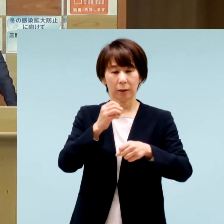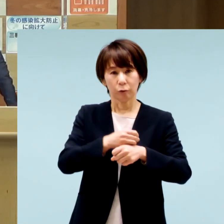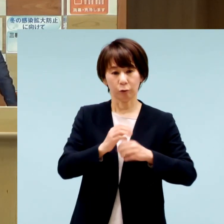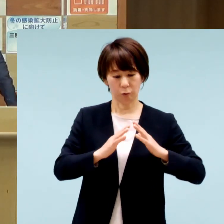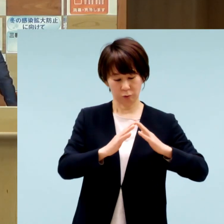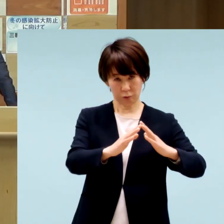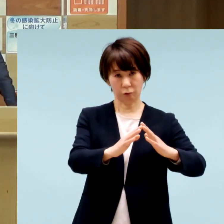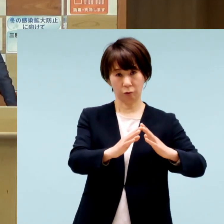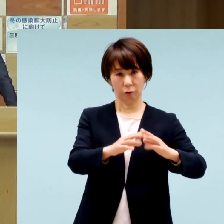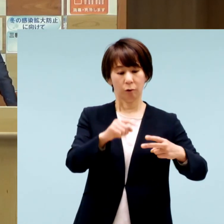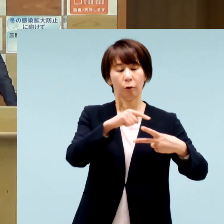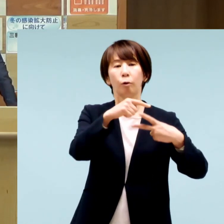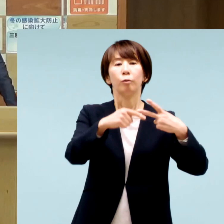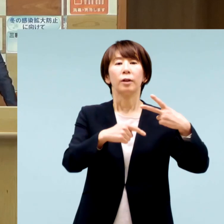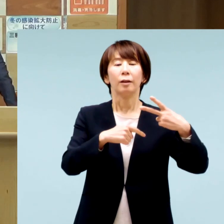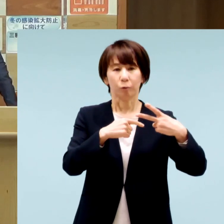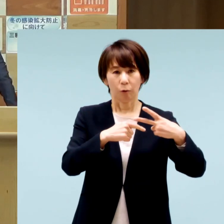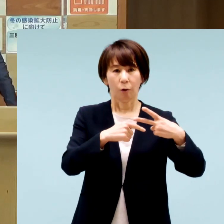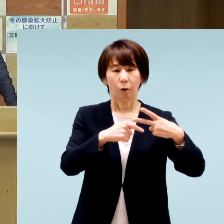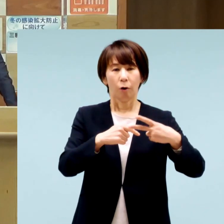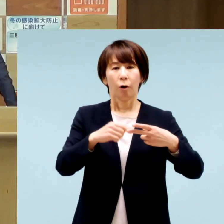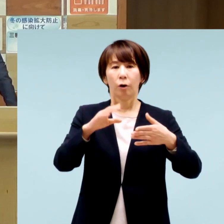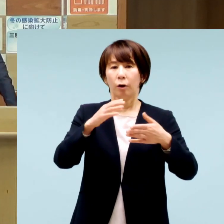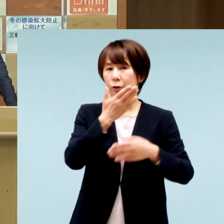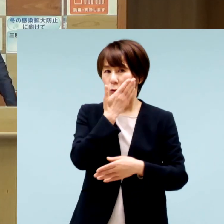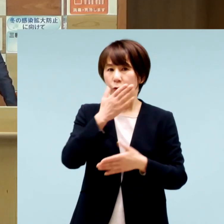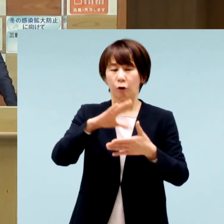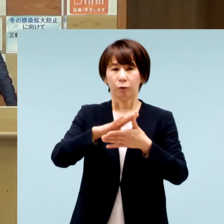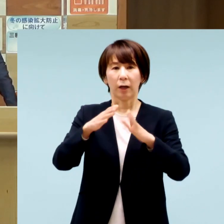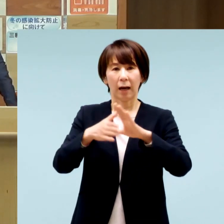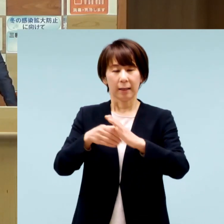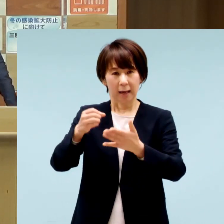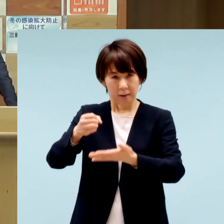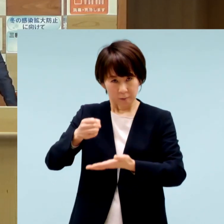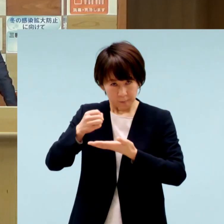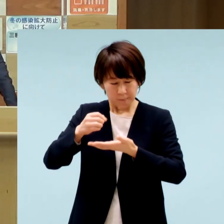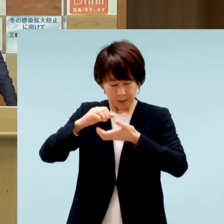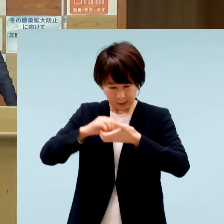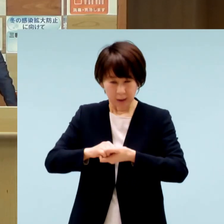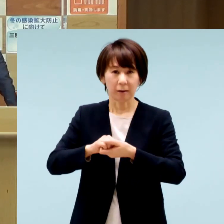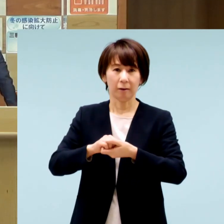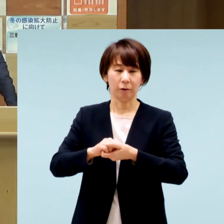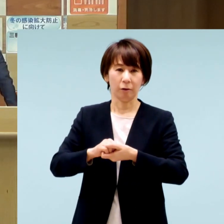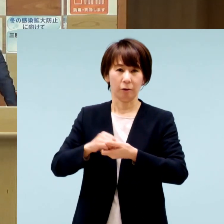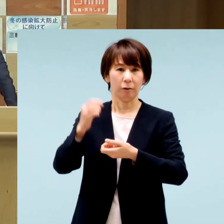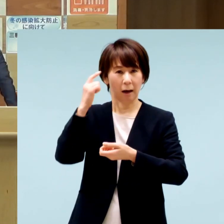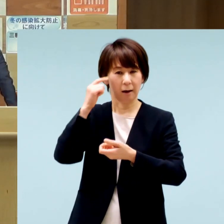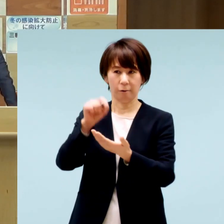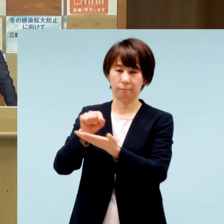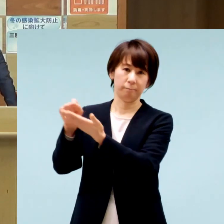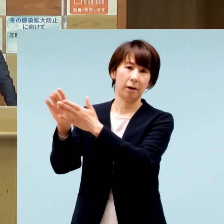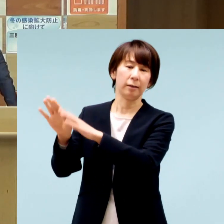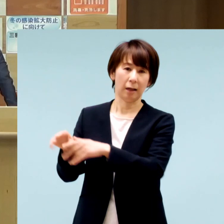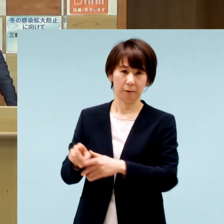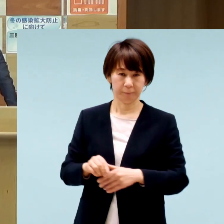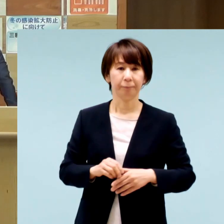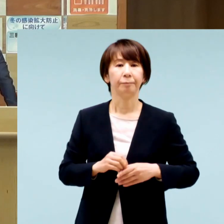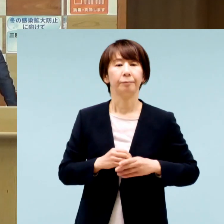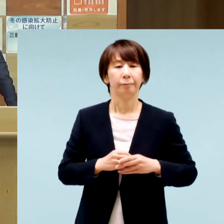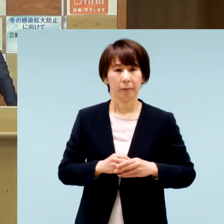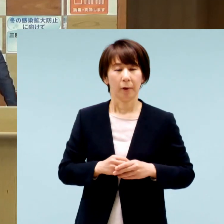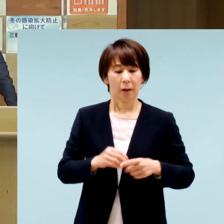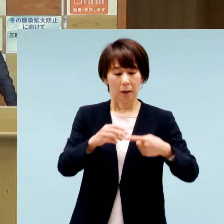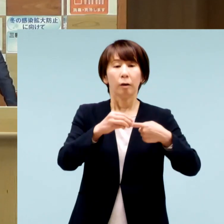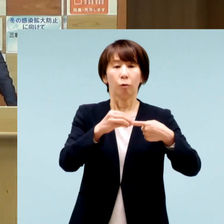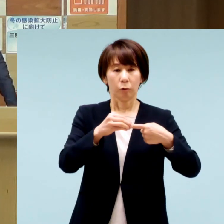件を国の重要文化財として指定するよう答申をしたということであります。旧三井銀行小樽